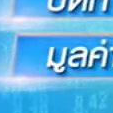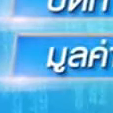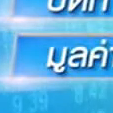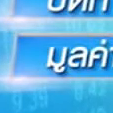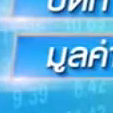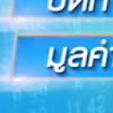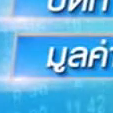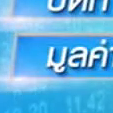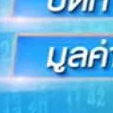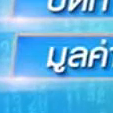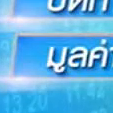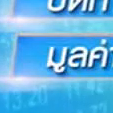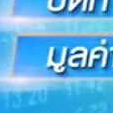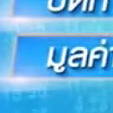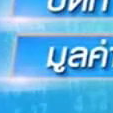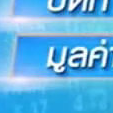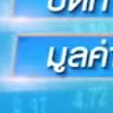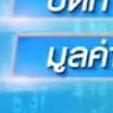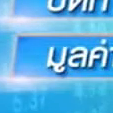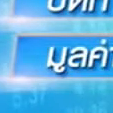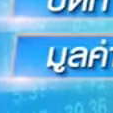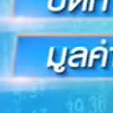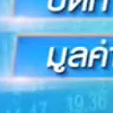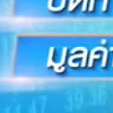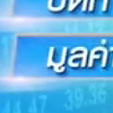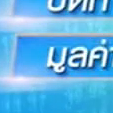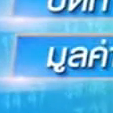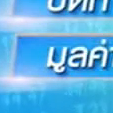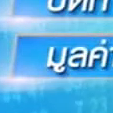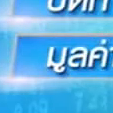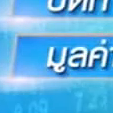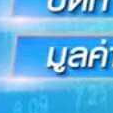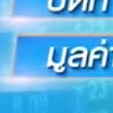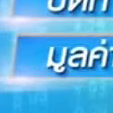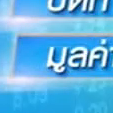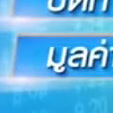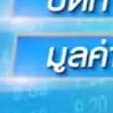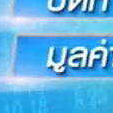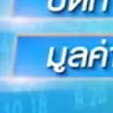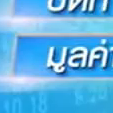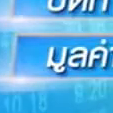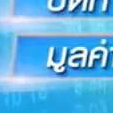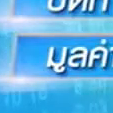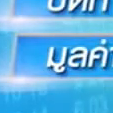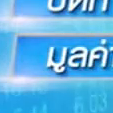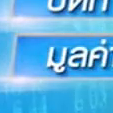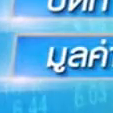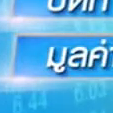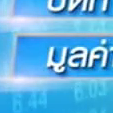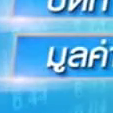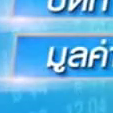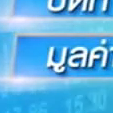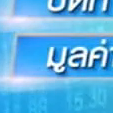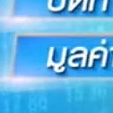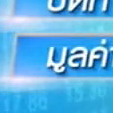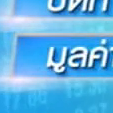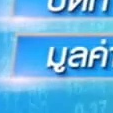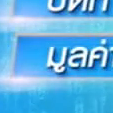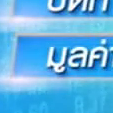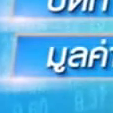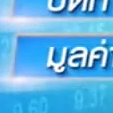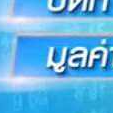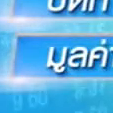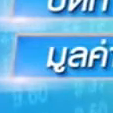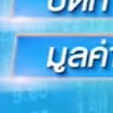ดที่ระดับ 1,402.57 จุดนะคะลดลง 11.97 จุดค่ะมูลค่าการซื้อขายกว่า 32,511 ล้านบา